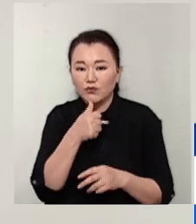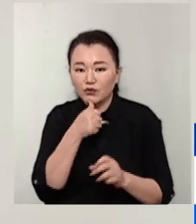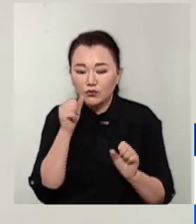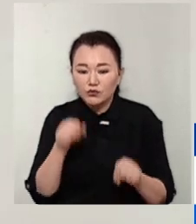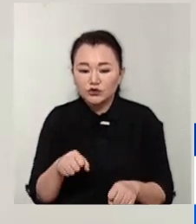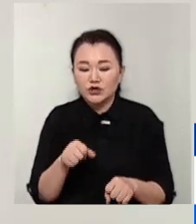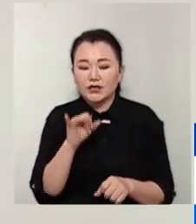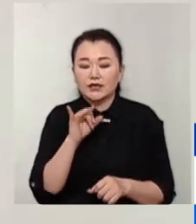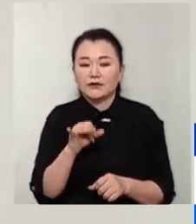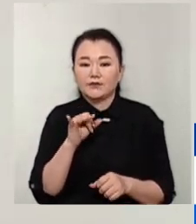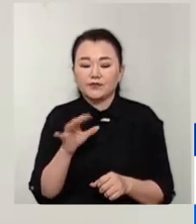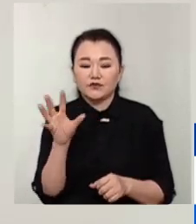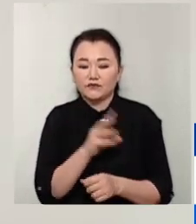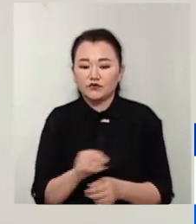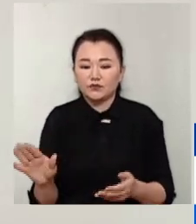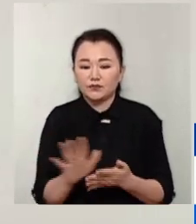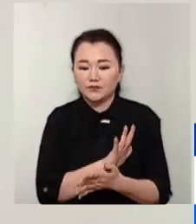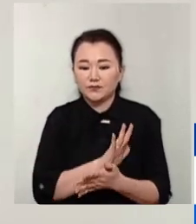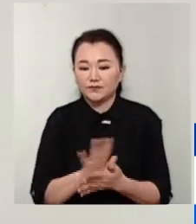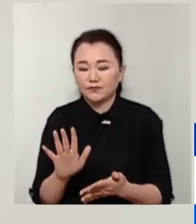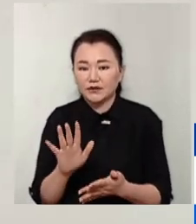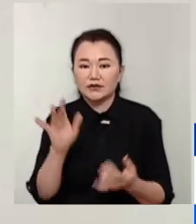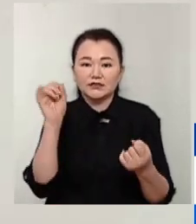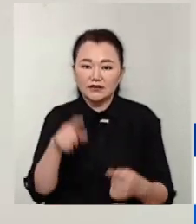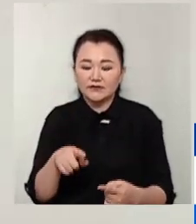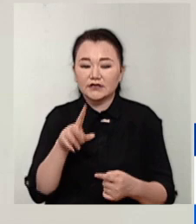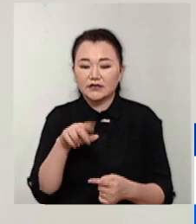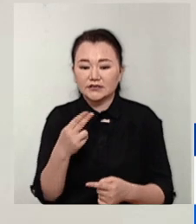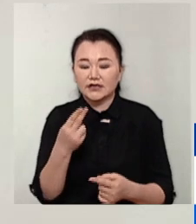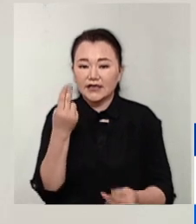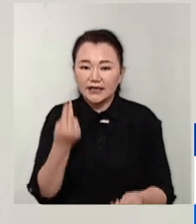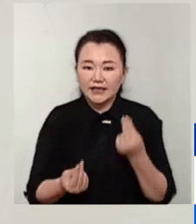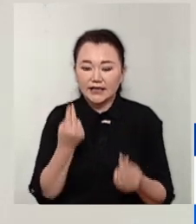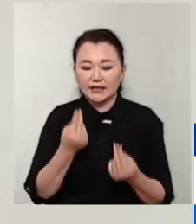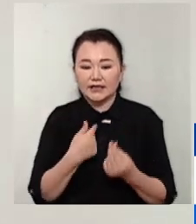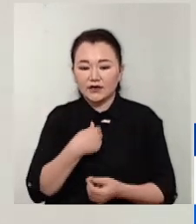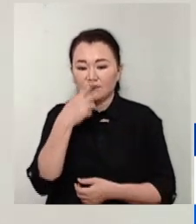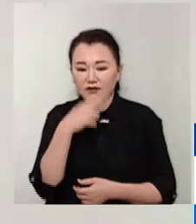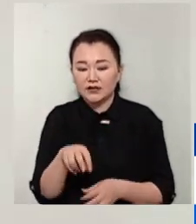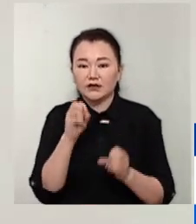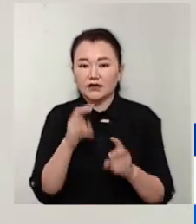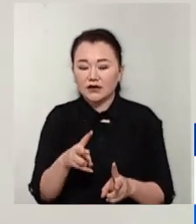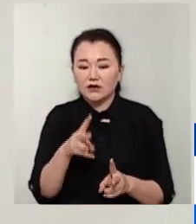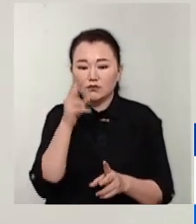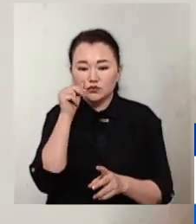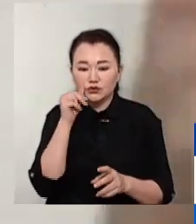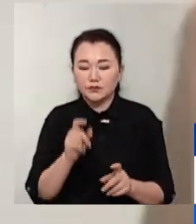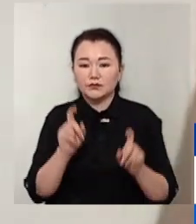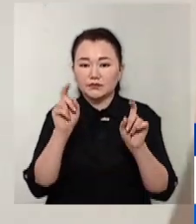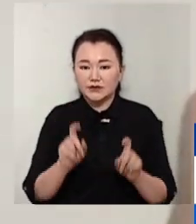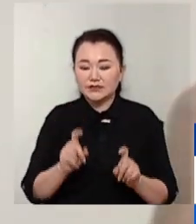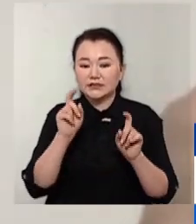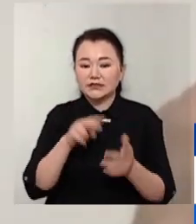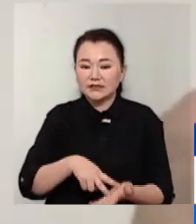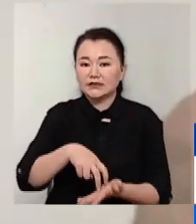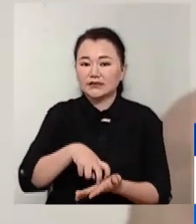и все бесплатно. Соответственно, национальные игры, я видел, как мужчина приседал